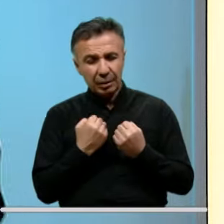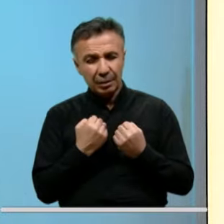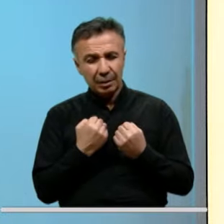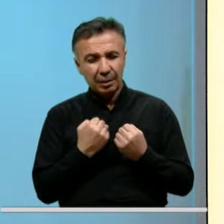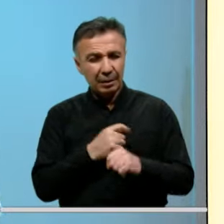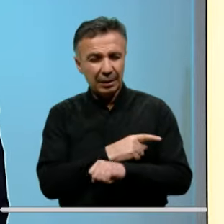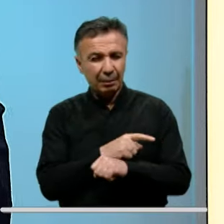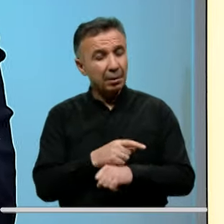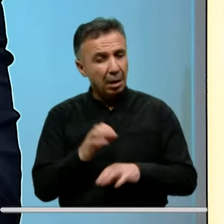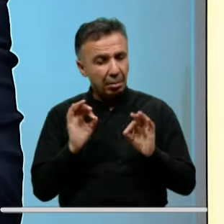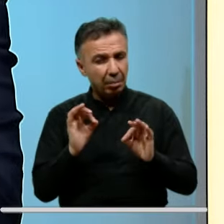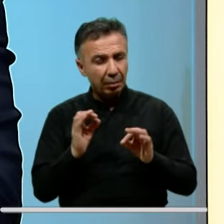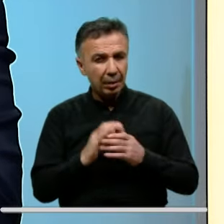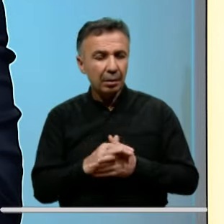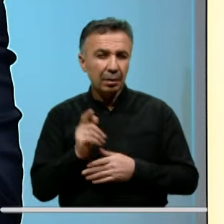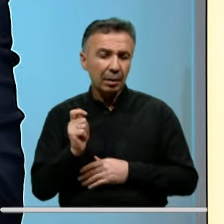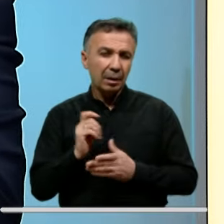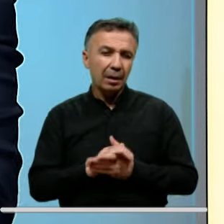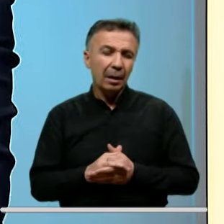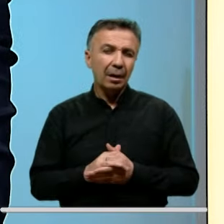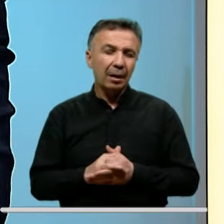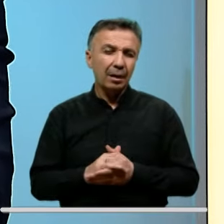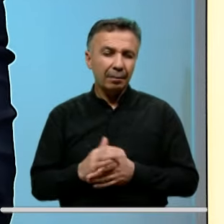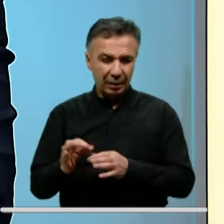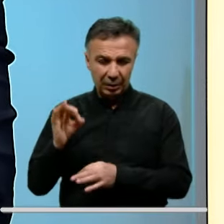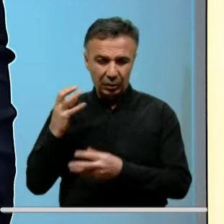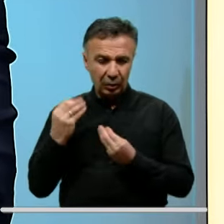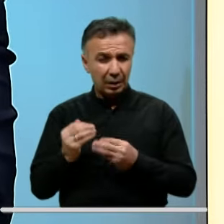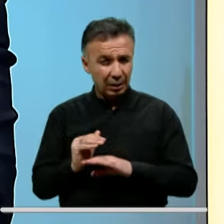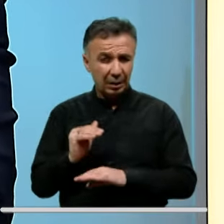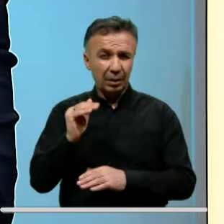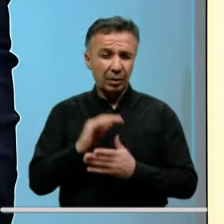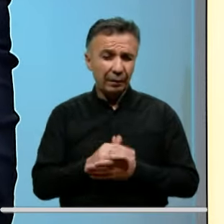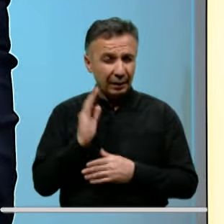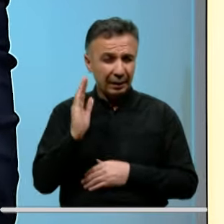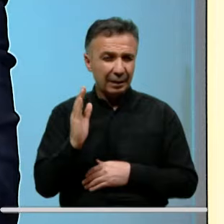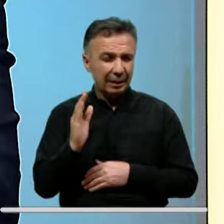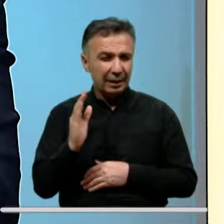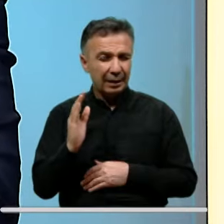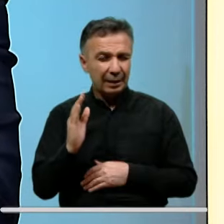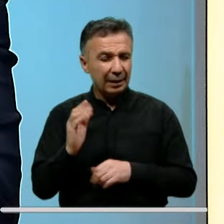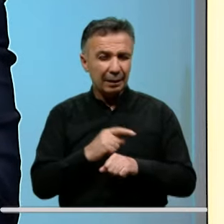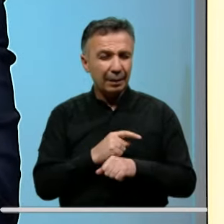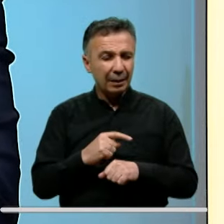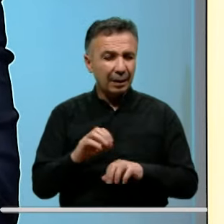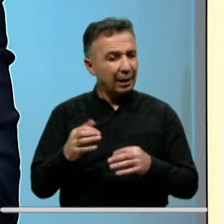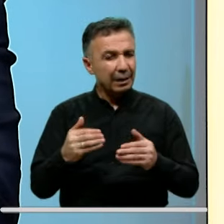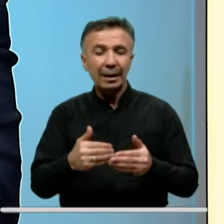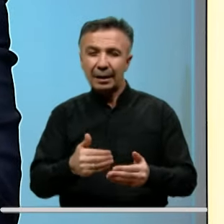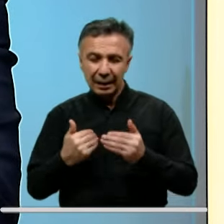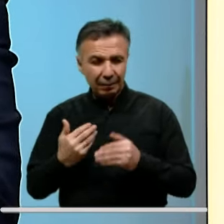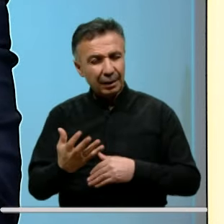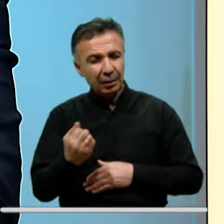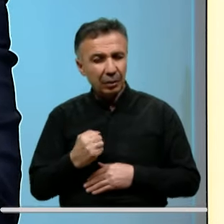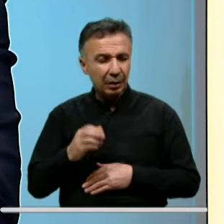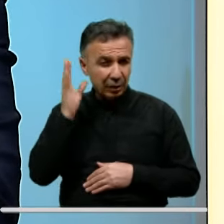mı? Ondan sonra diyelim ki gerçekten bireysel olarak efendim yaşıyor. Veya gittiğinde ne tür tedbirlerle gidiyorsa cami içinde